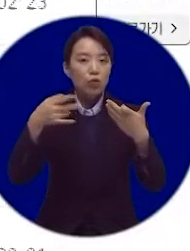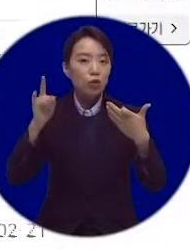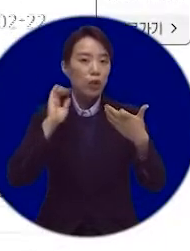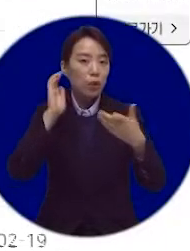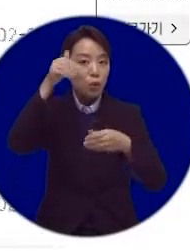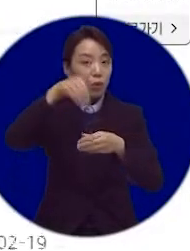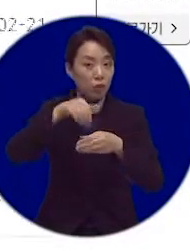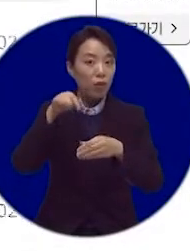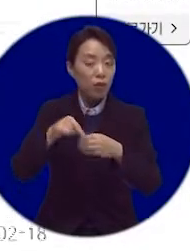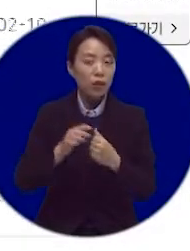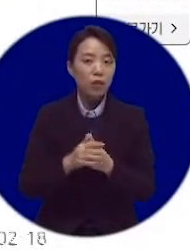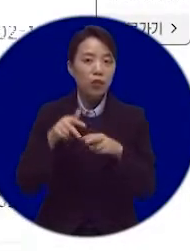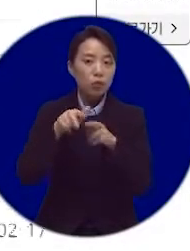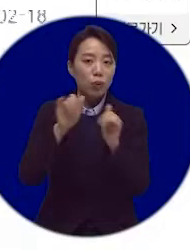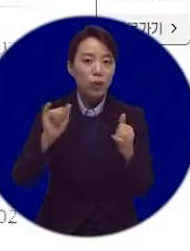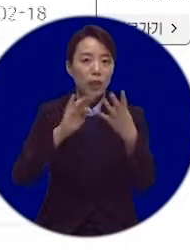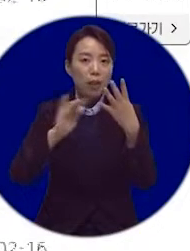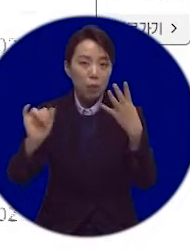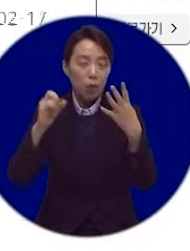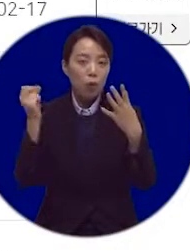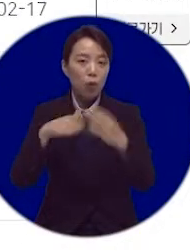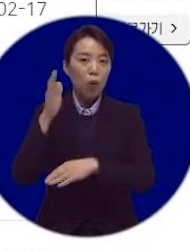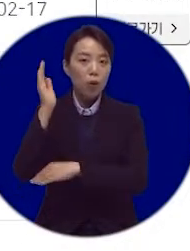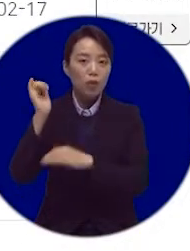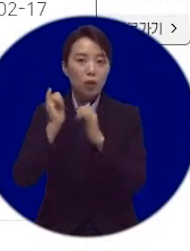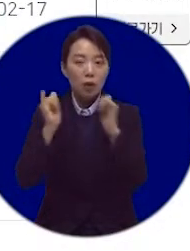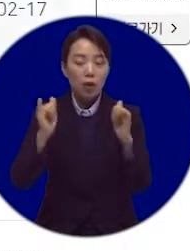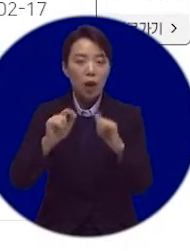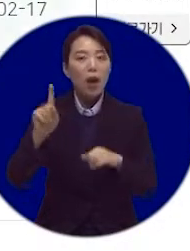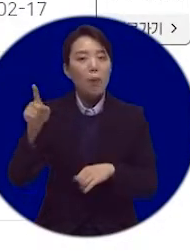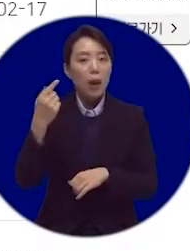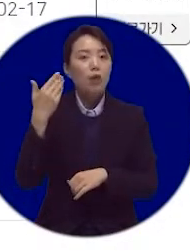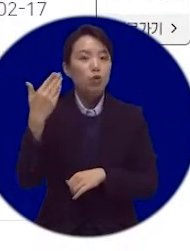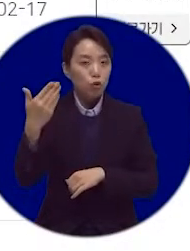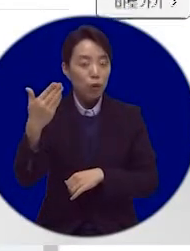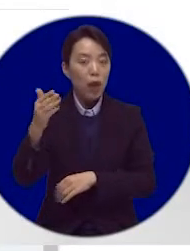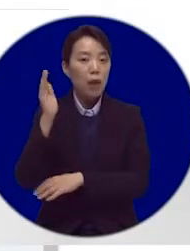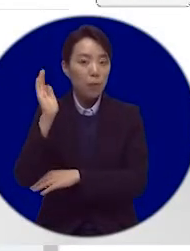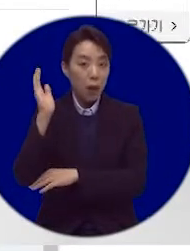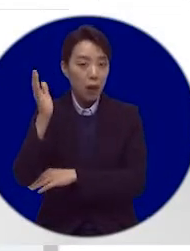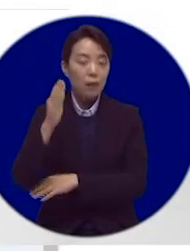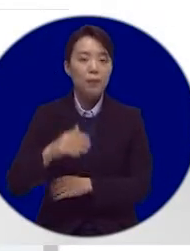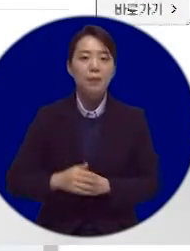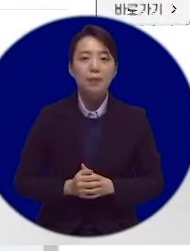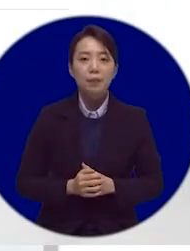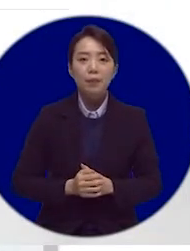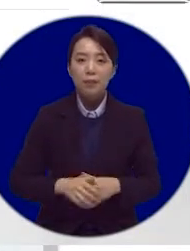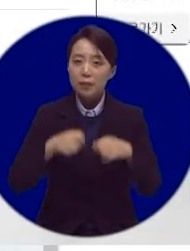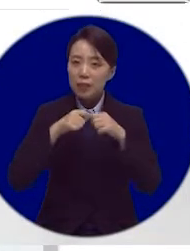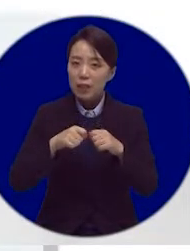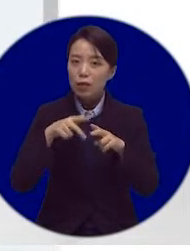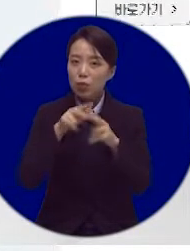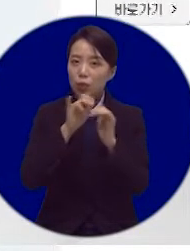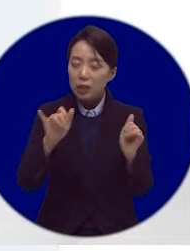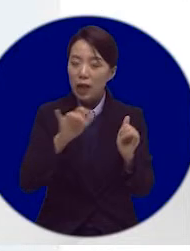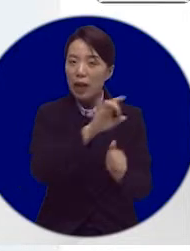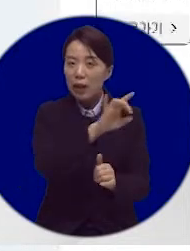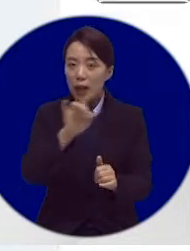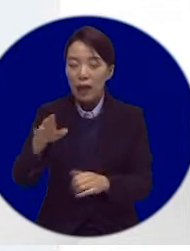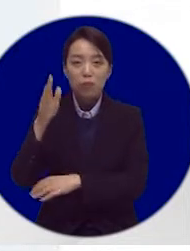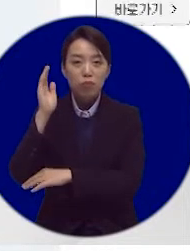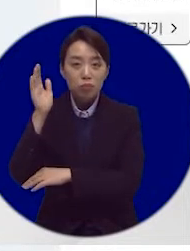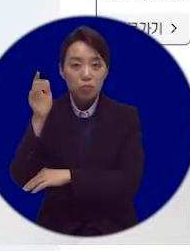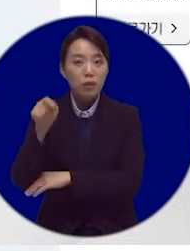대통령 선거에서는 후보자 4명과 연설원이 모두 109회의 방송 연설을 했습니다. 자세한 후보자별 방송